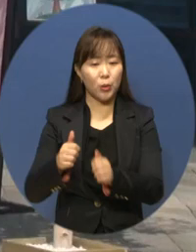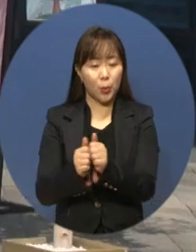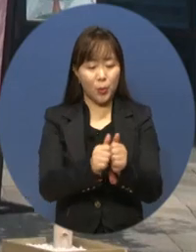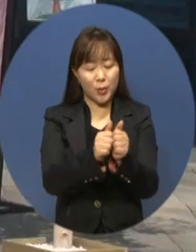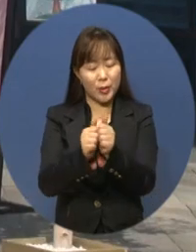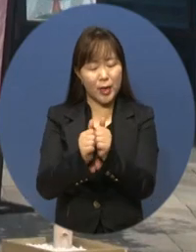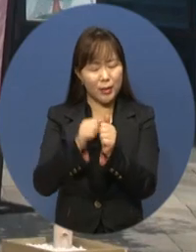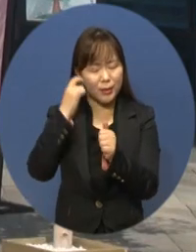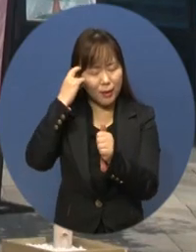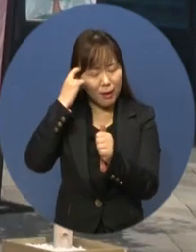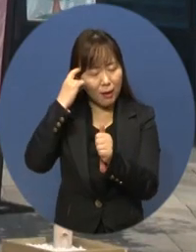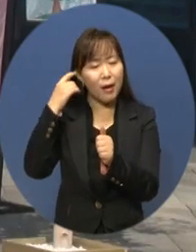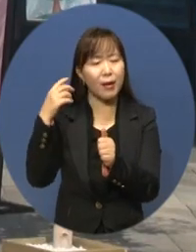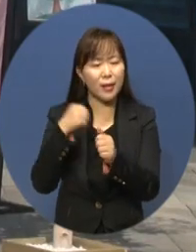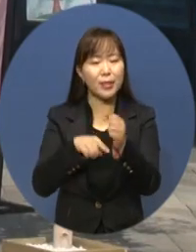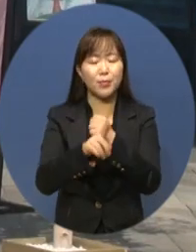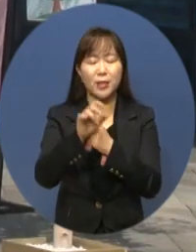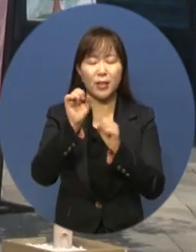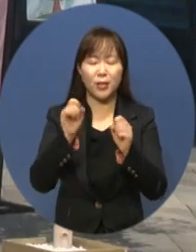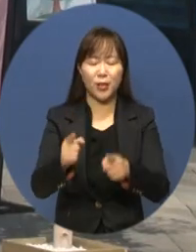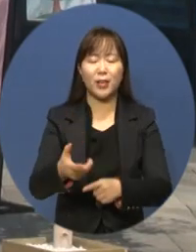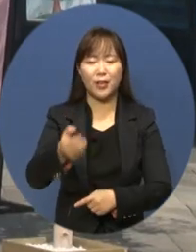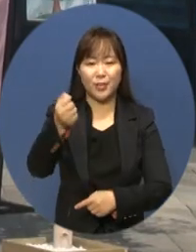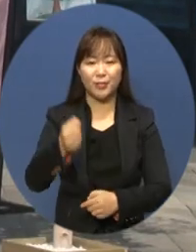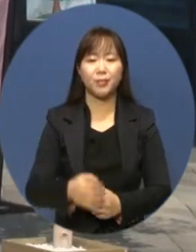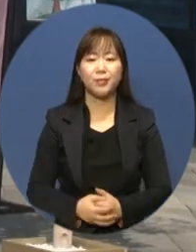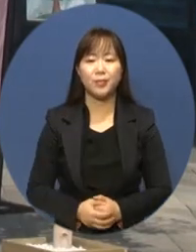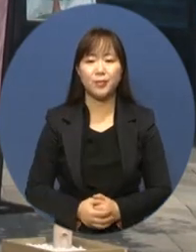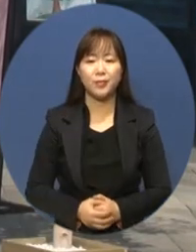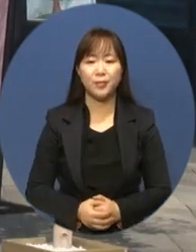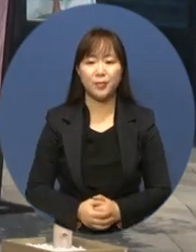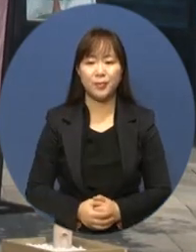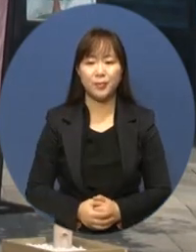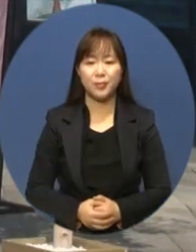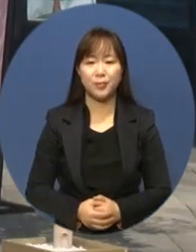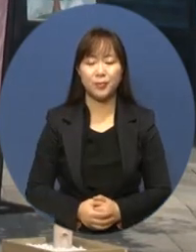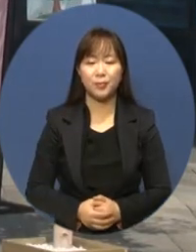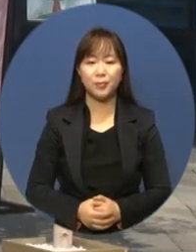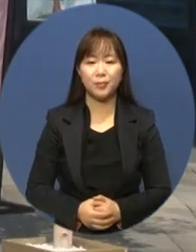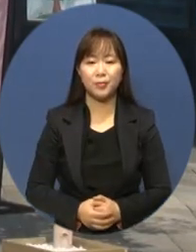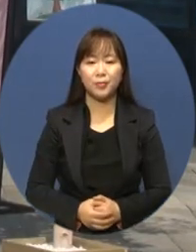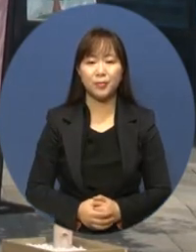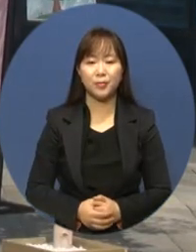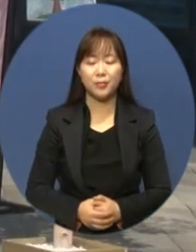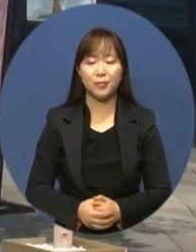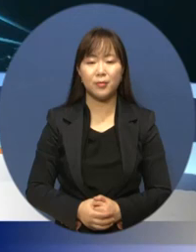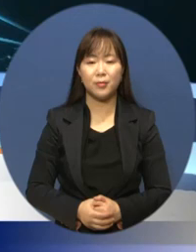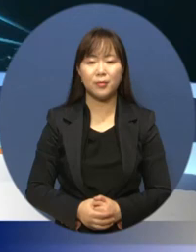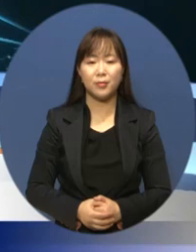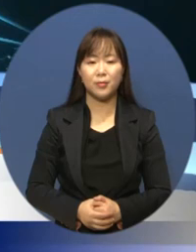동반자라는 사실을 되새기는 뜻깊은 기회가 되었습니다. 복지TV 경기방송 정은선입니다.